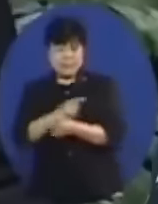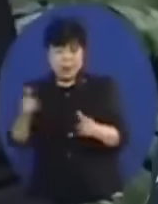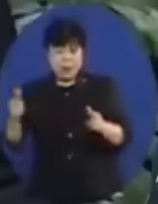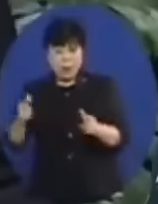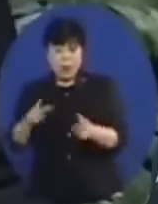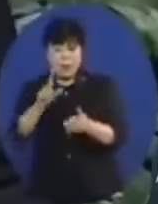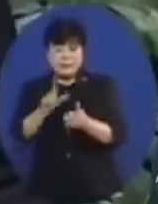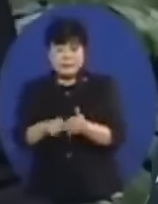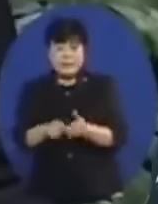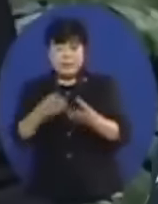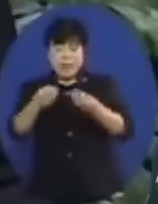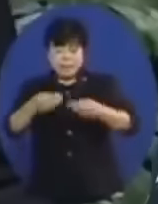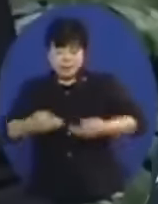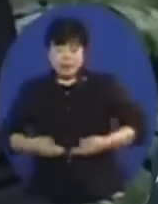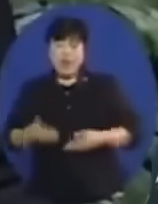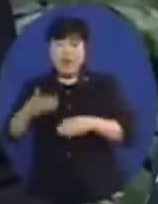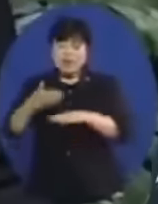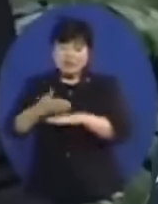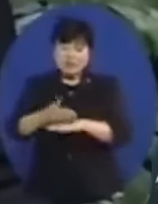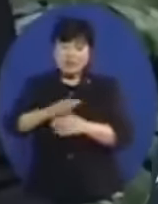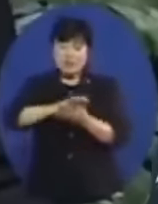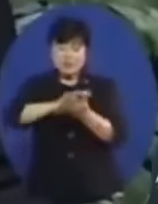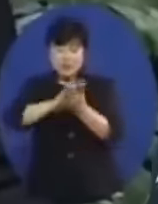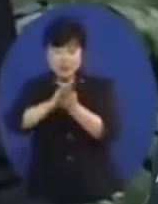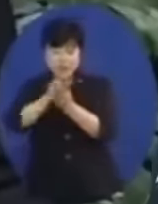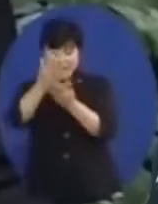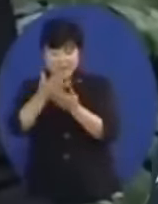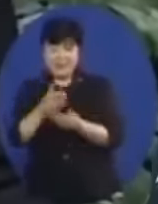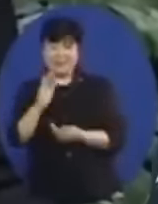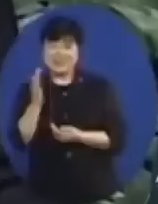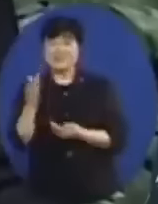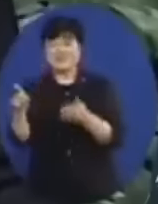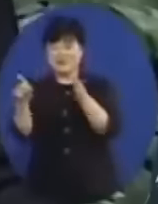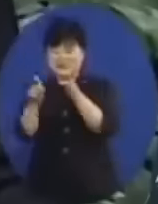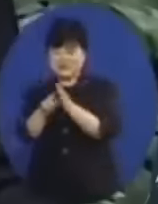시간이 걸릴 때가 많습니다.